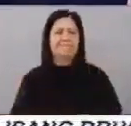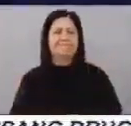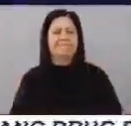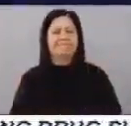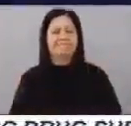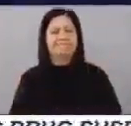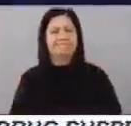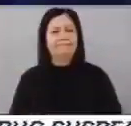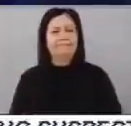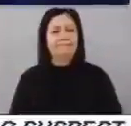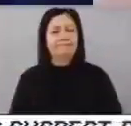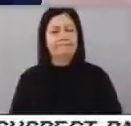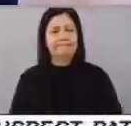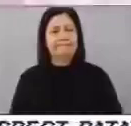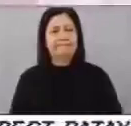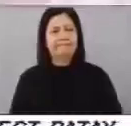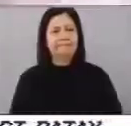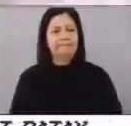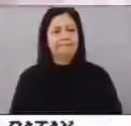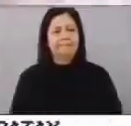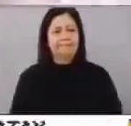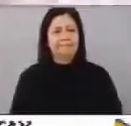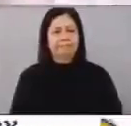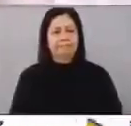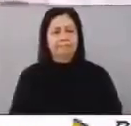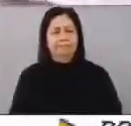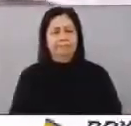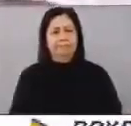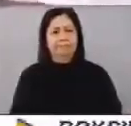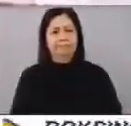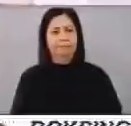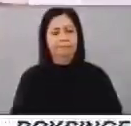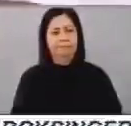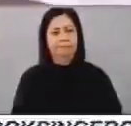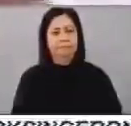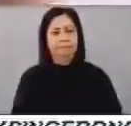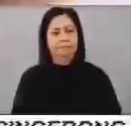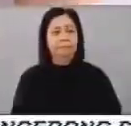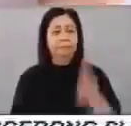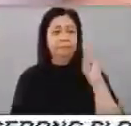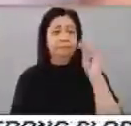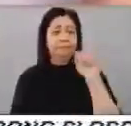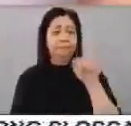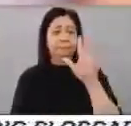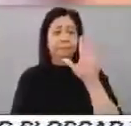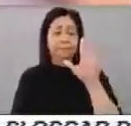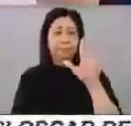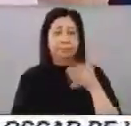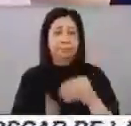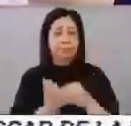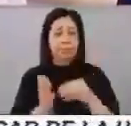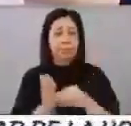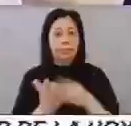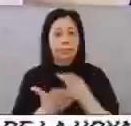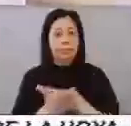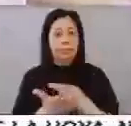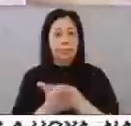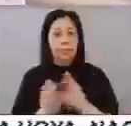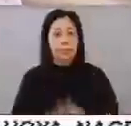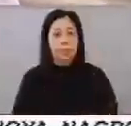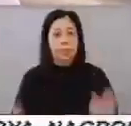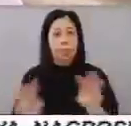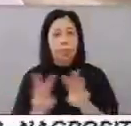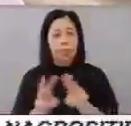306,314 na mga health worker para sa kanilang pagkain, accommodation at transportation. Sa period 2,